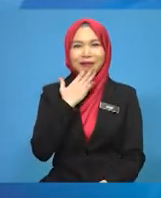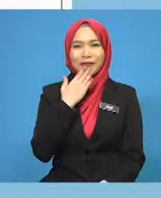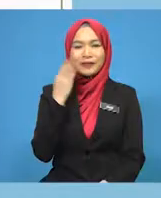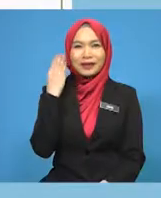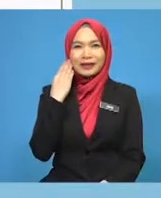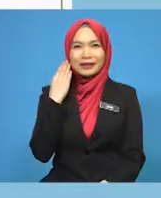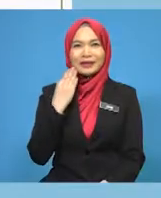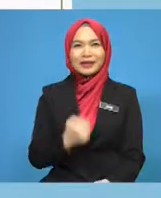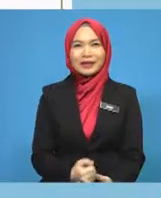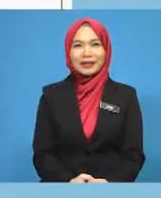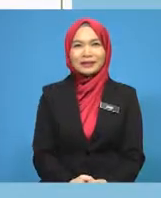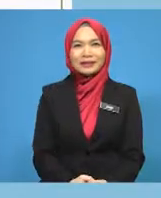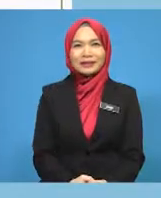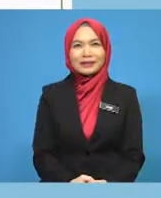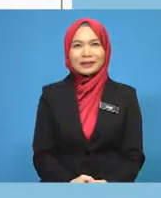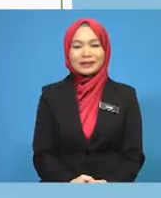coklat.